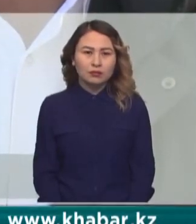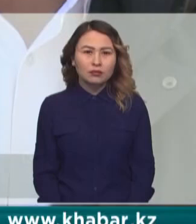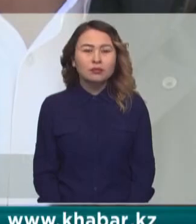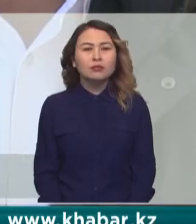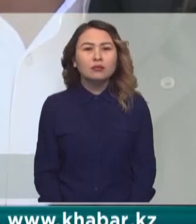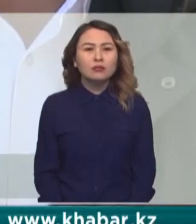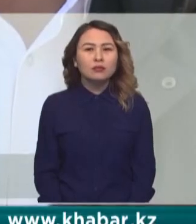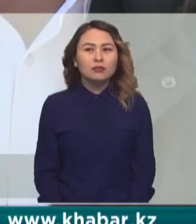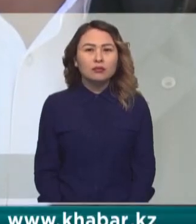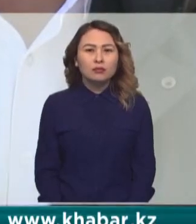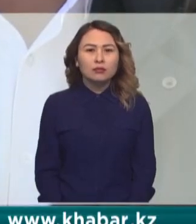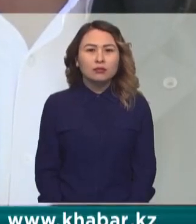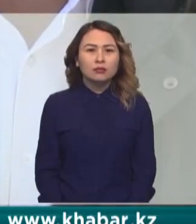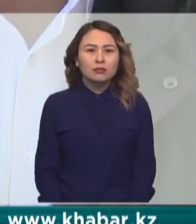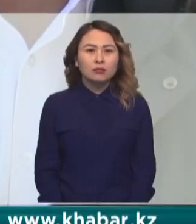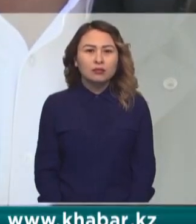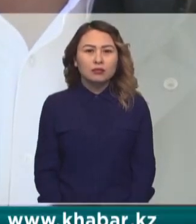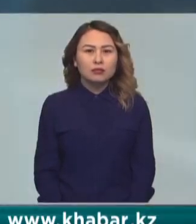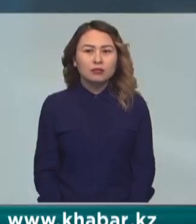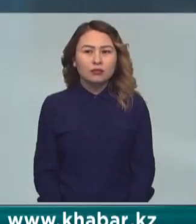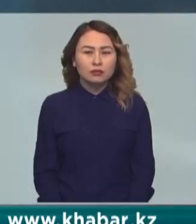шыққан әріптесім Нұрбек Байбосын болатын.